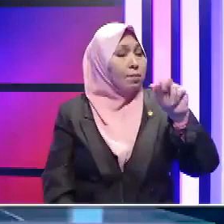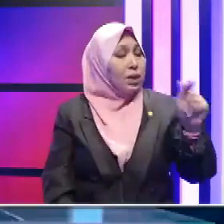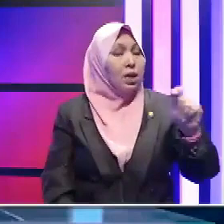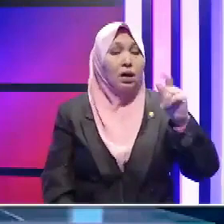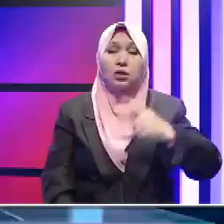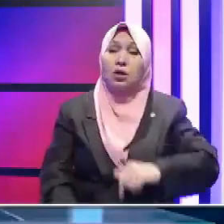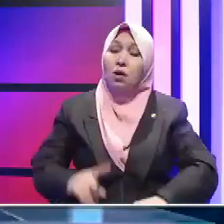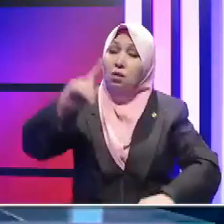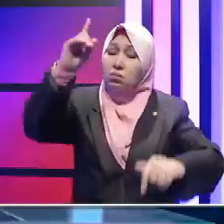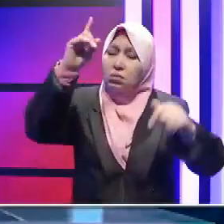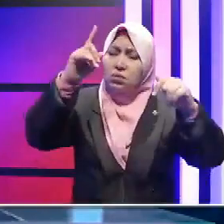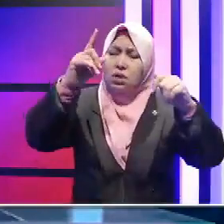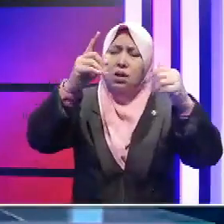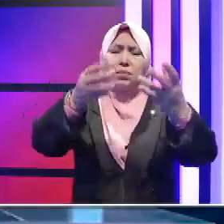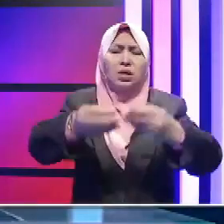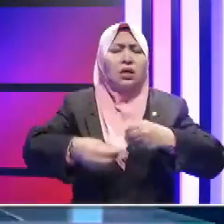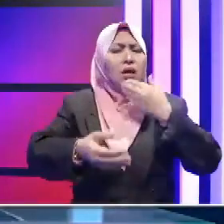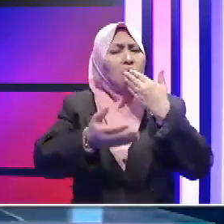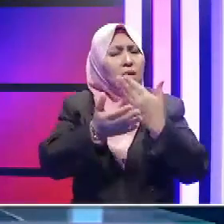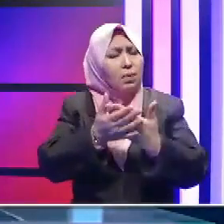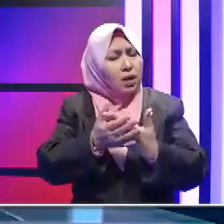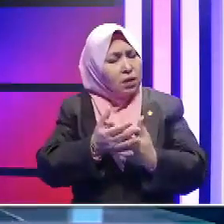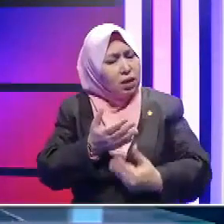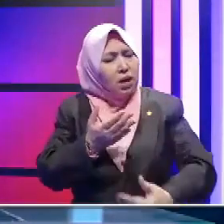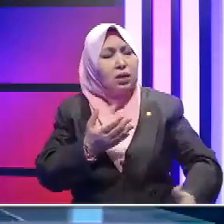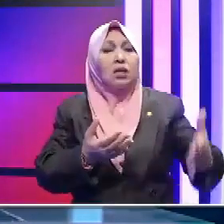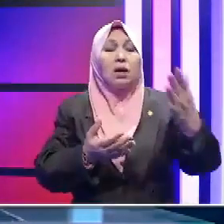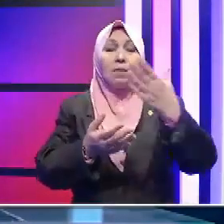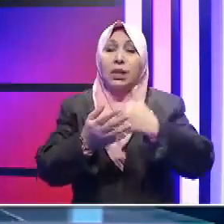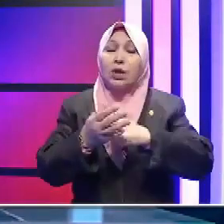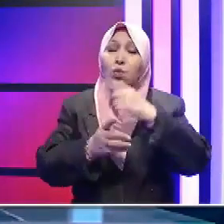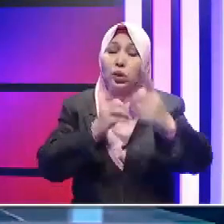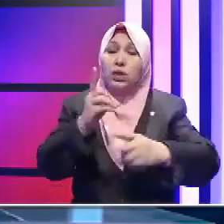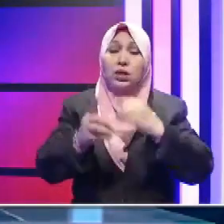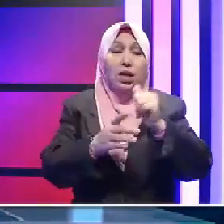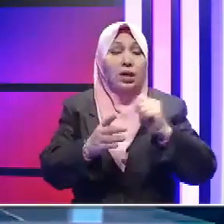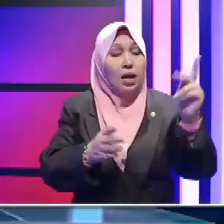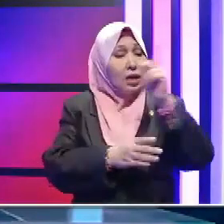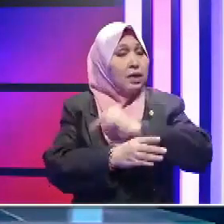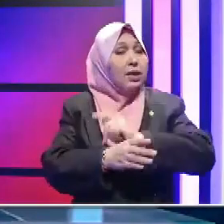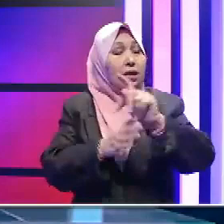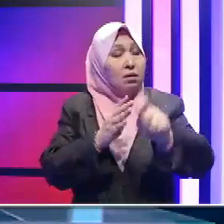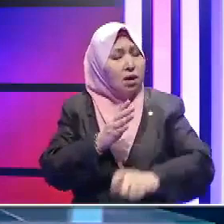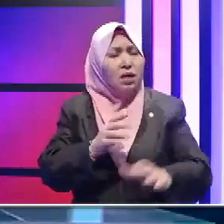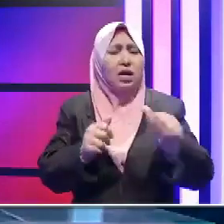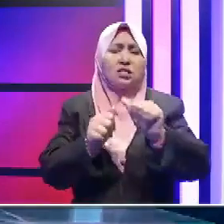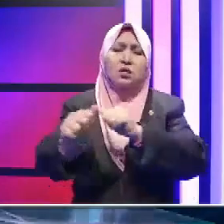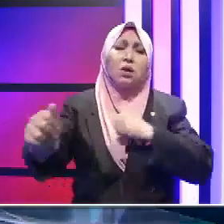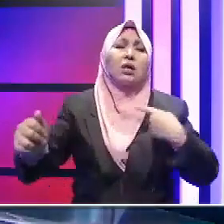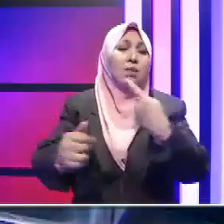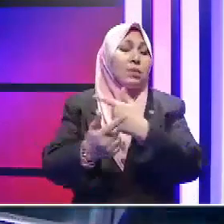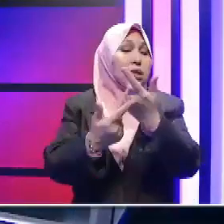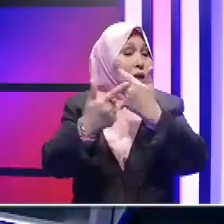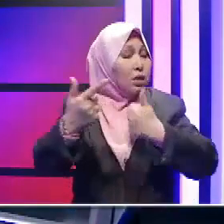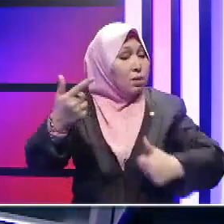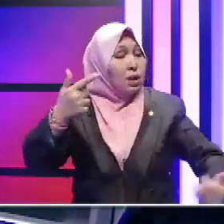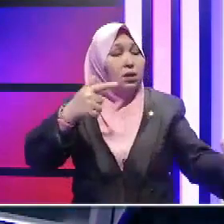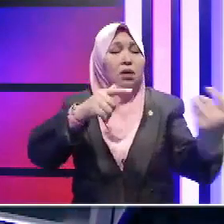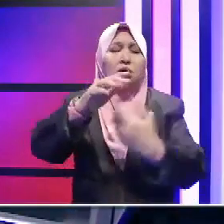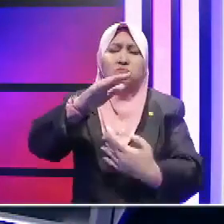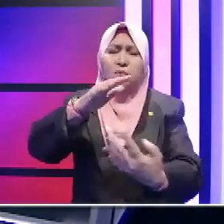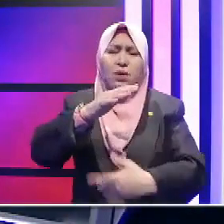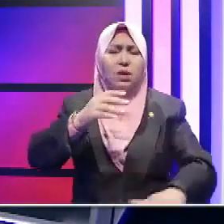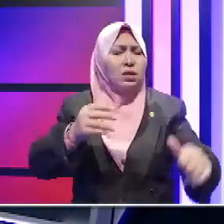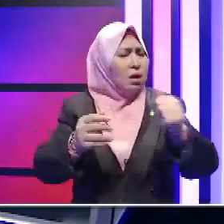badguy Hasanah wafil akhiroti hasanatan wa qina Adza Bannar wa Kina Adza Bannar wa Kina Adza Bannar